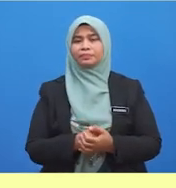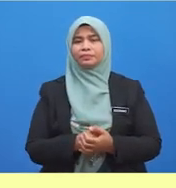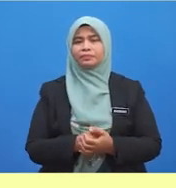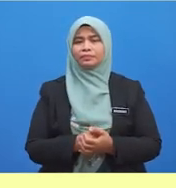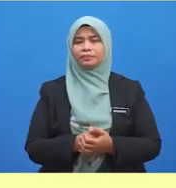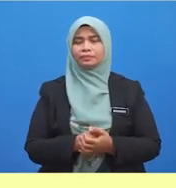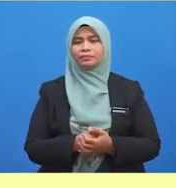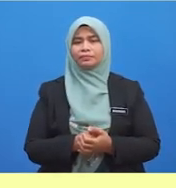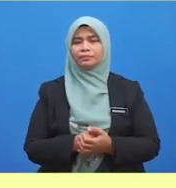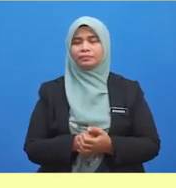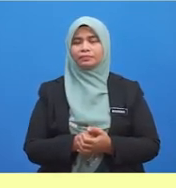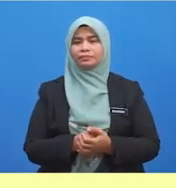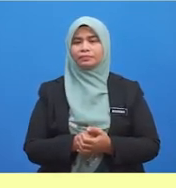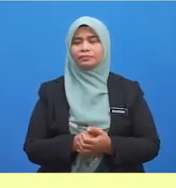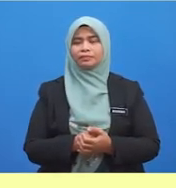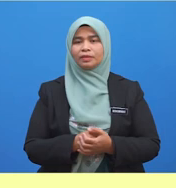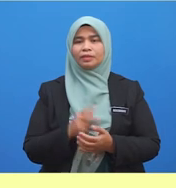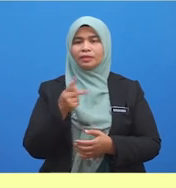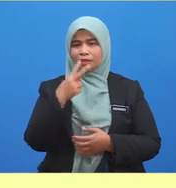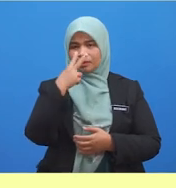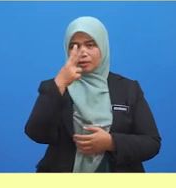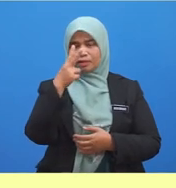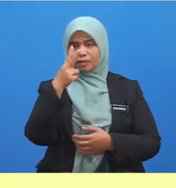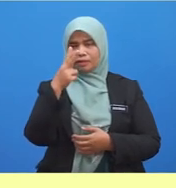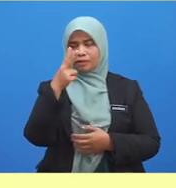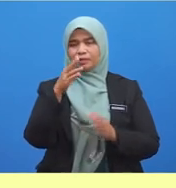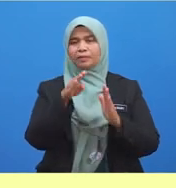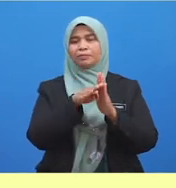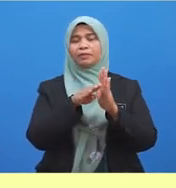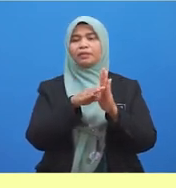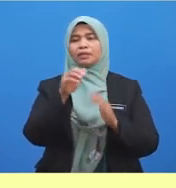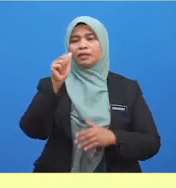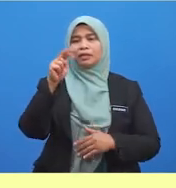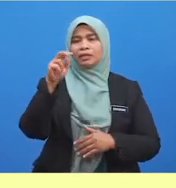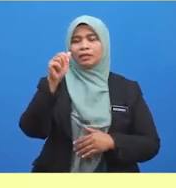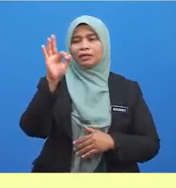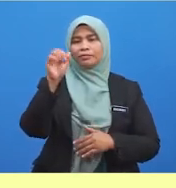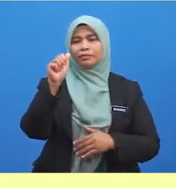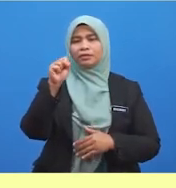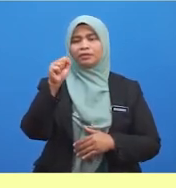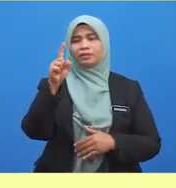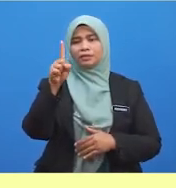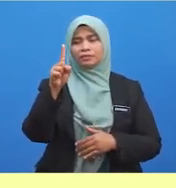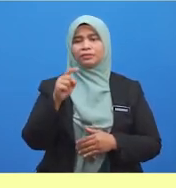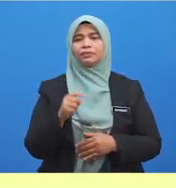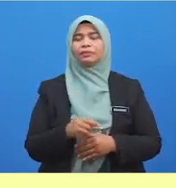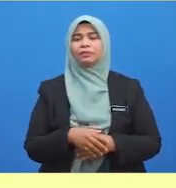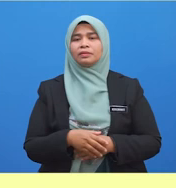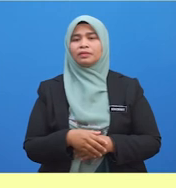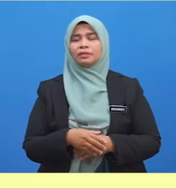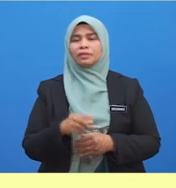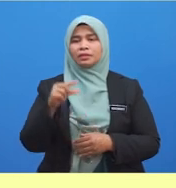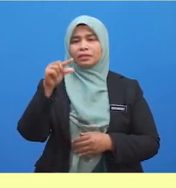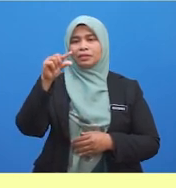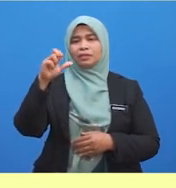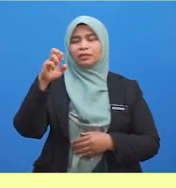bertentangan. Kita lihat pula peringkat anafasa 1. Gentian